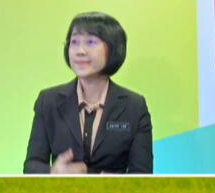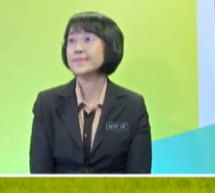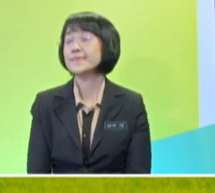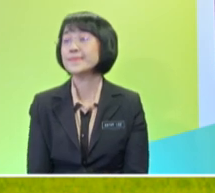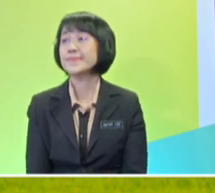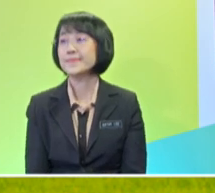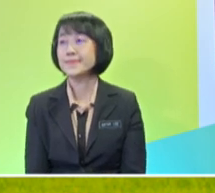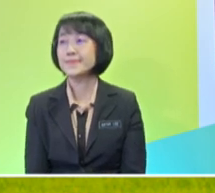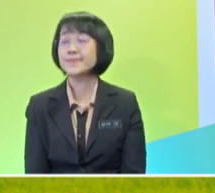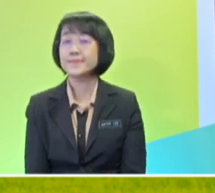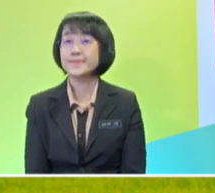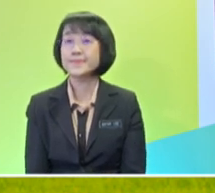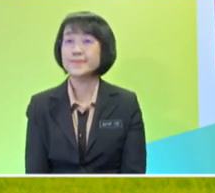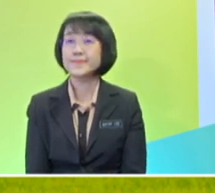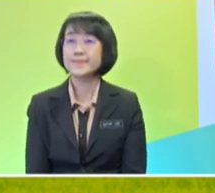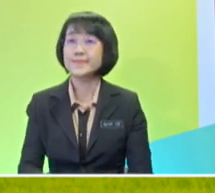kategori permainan ancuk